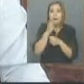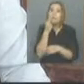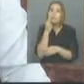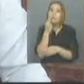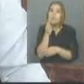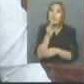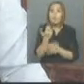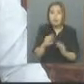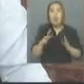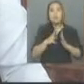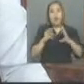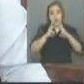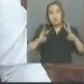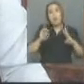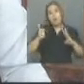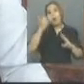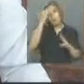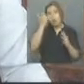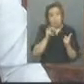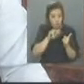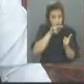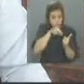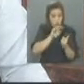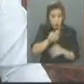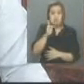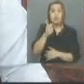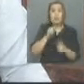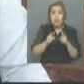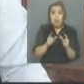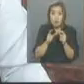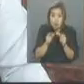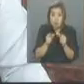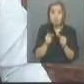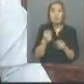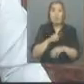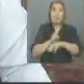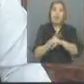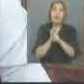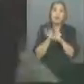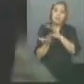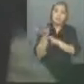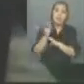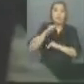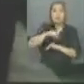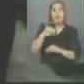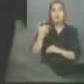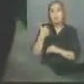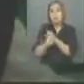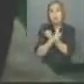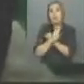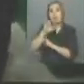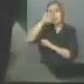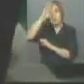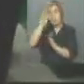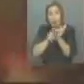ค่ะหลังอาการดีขึ้นโดยกำหนดให้รับกิจนิมนต์ได้เพียงวันละ2เวลาเพื่อป้องกันการติดเชื้อ